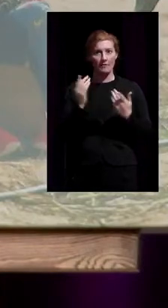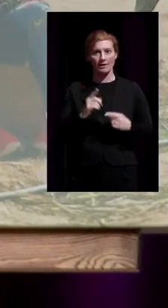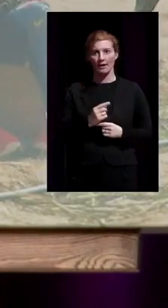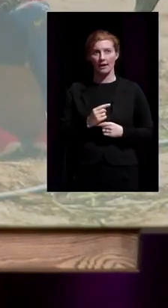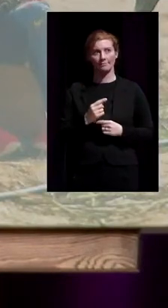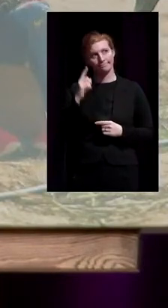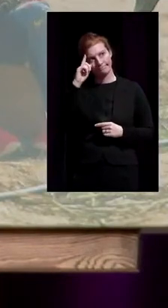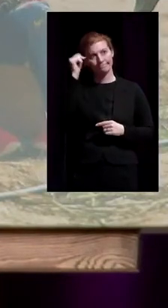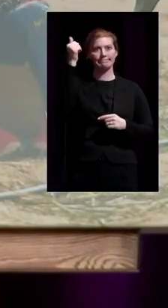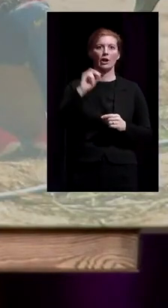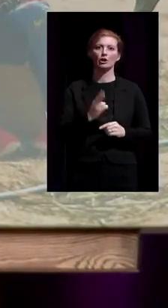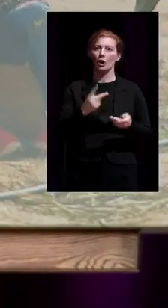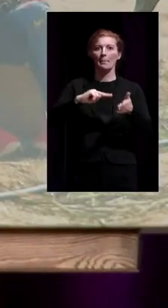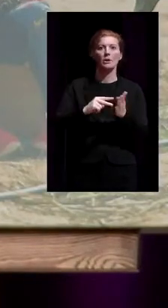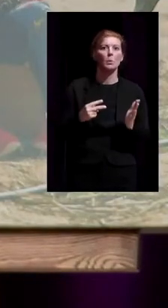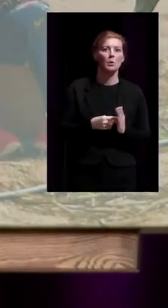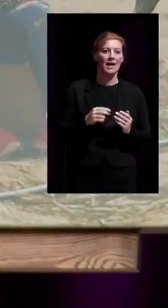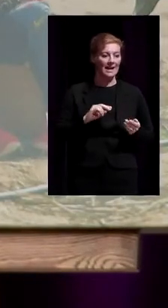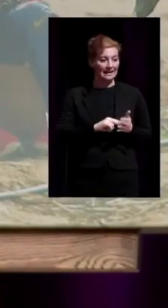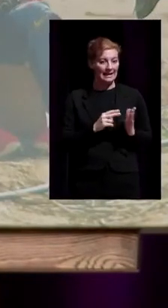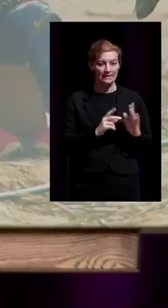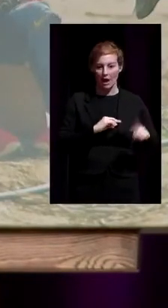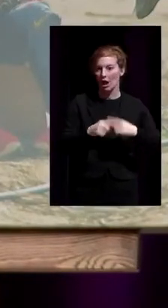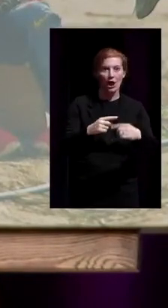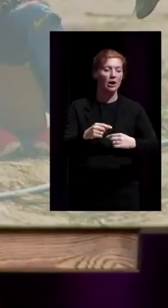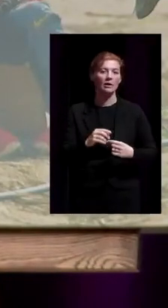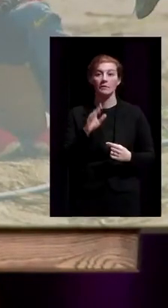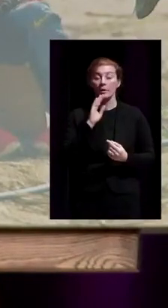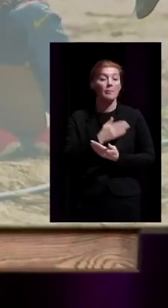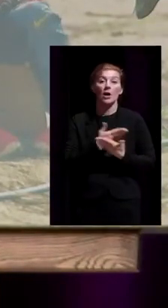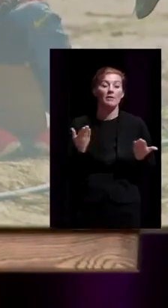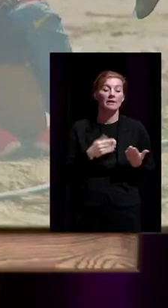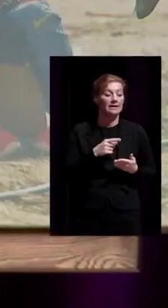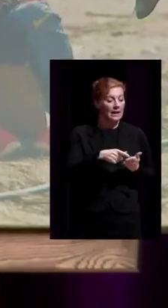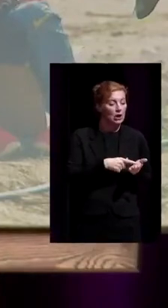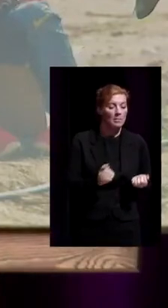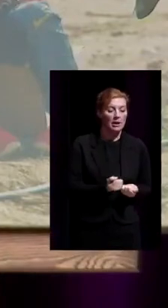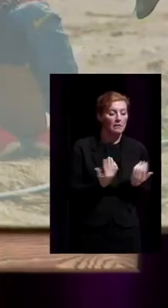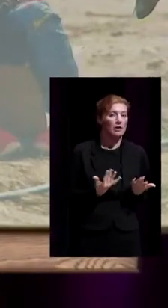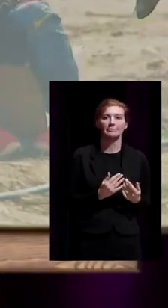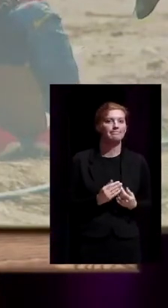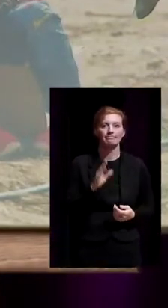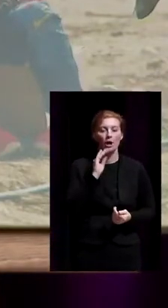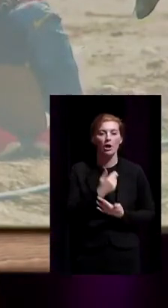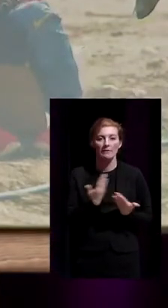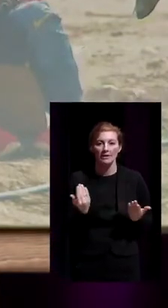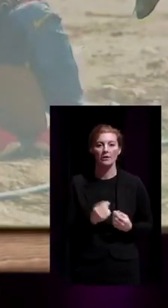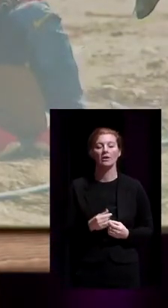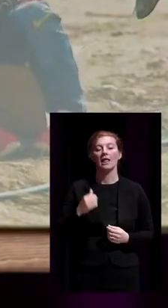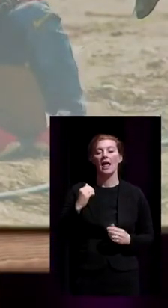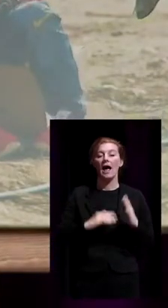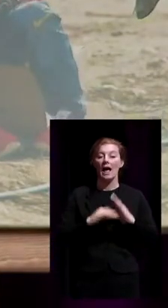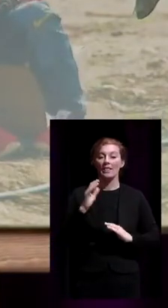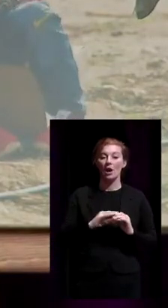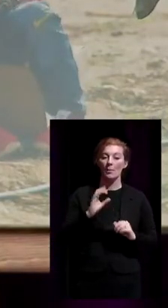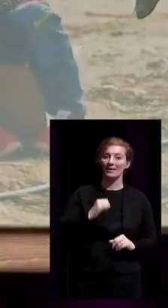eller tekniska innovationer eller liksom såna, den typen av lösningar, utan det handlar om att implementera den kunskapen vi redan